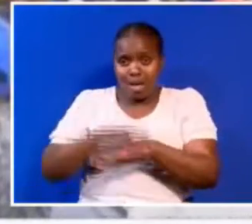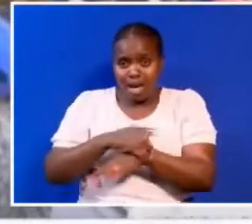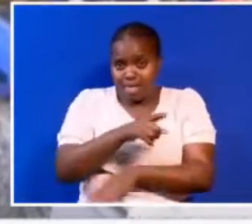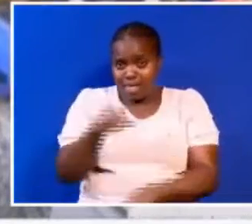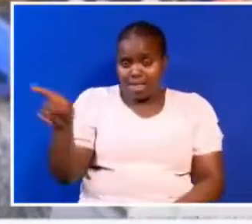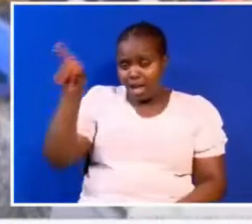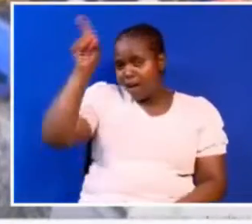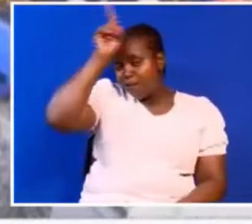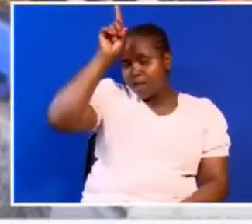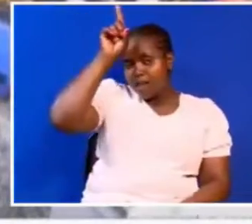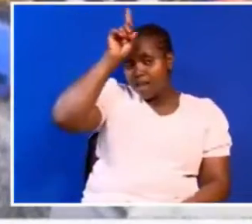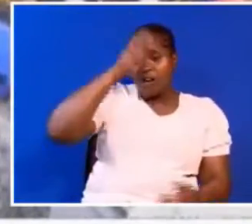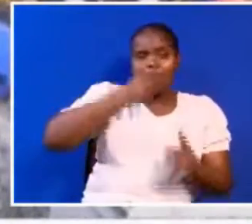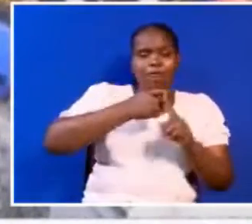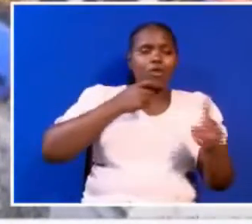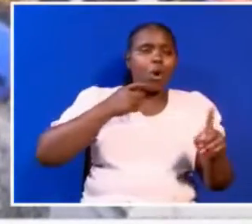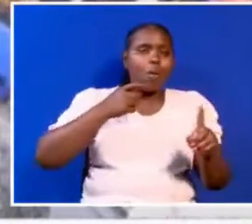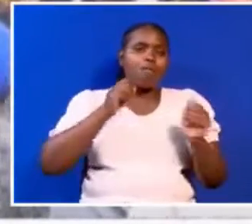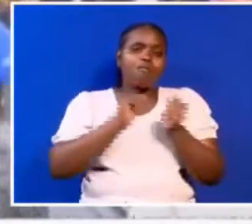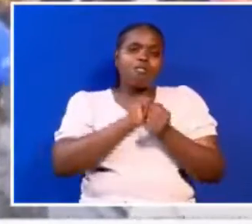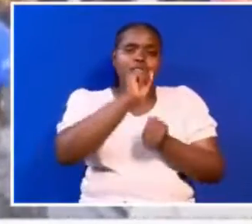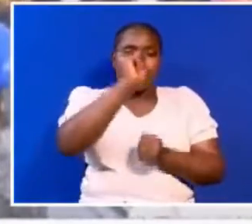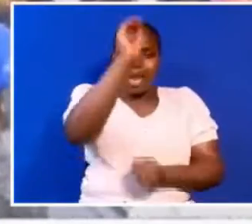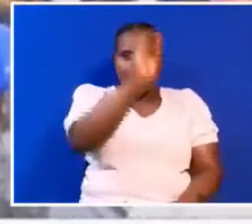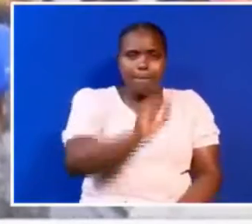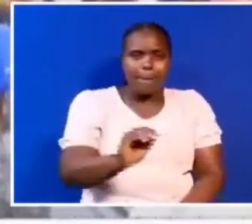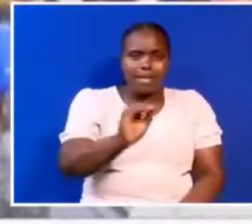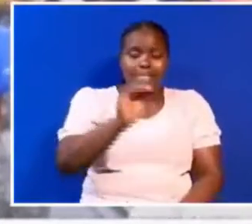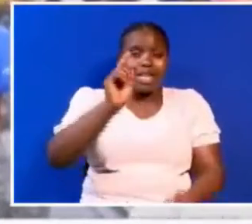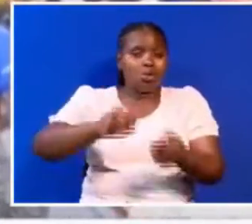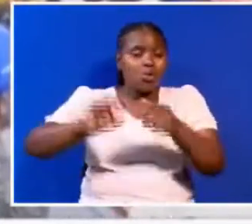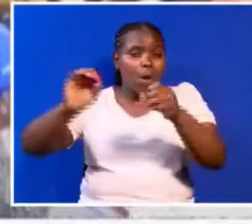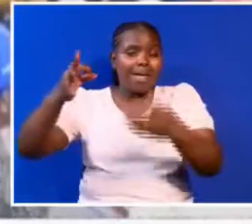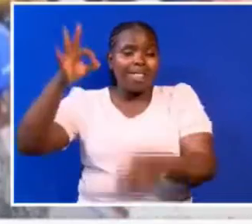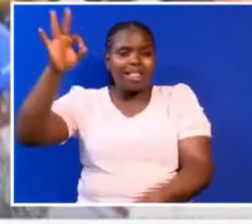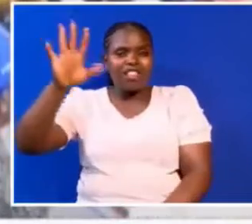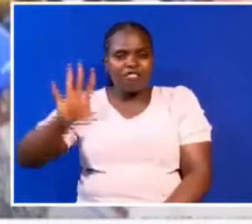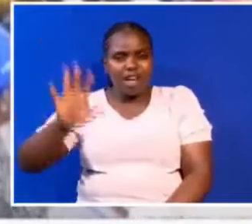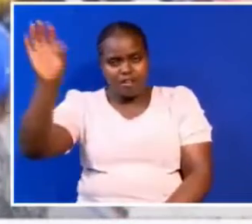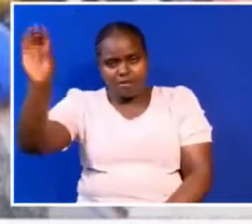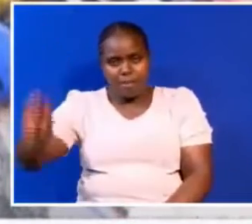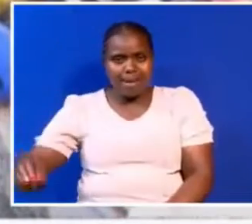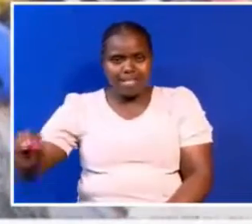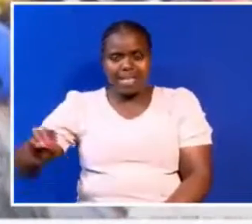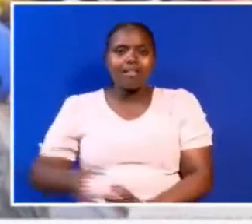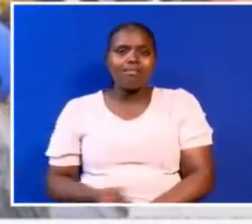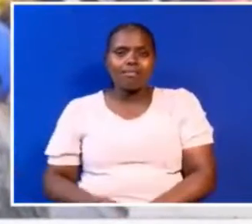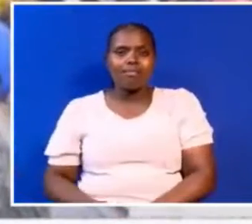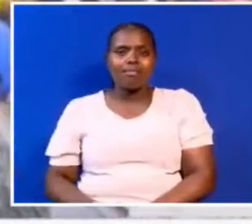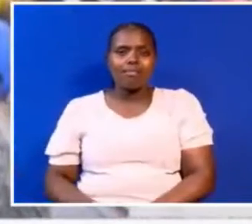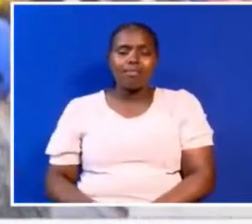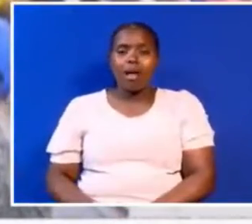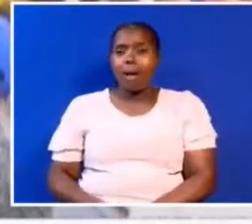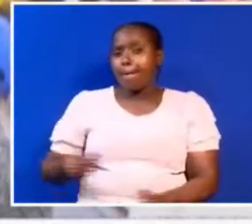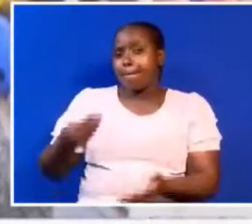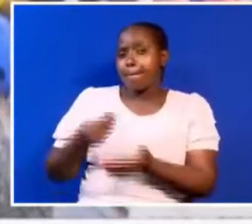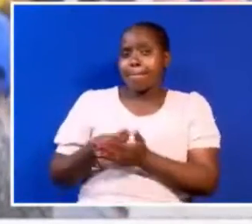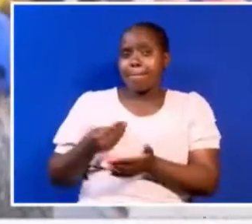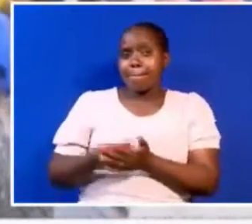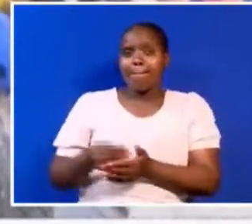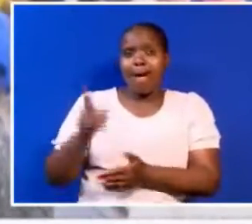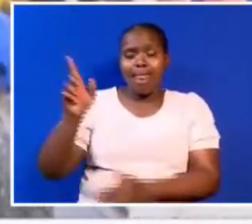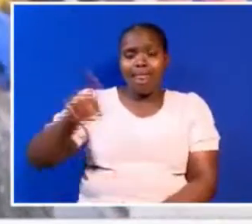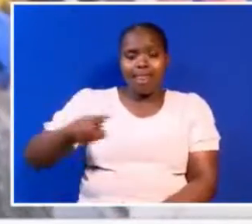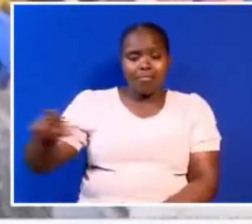mashinani kutoka 15% hadi 35%. Ili pesa hii ya hapa chini